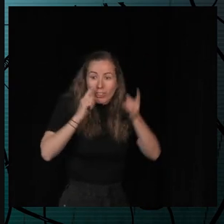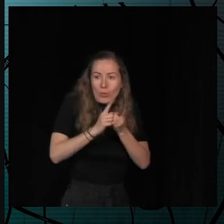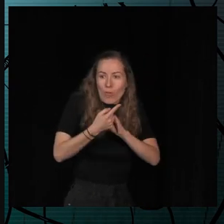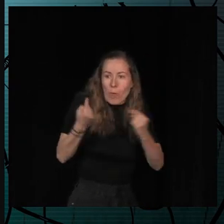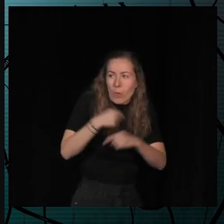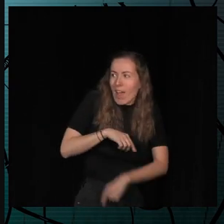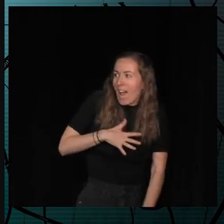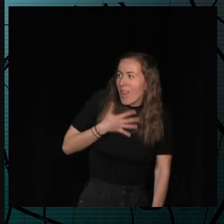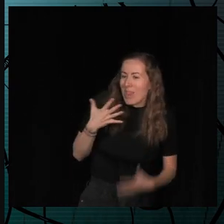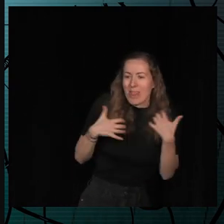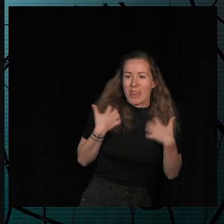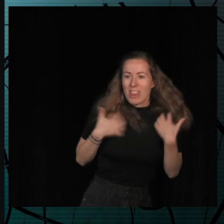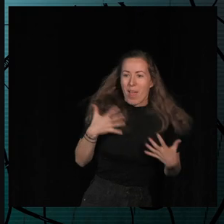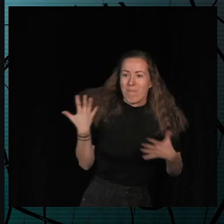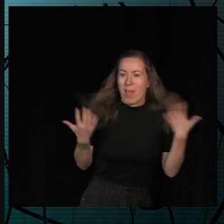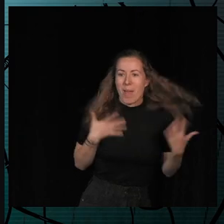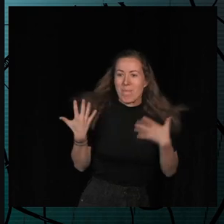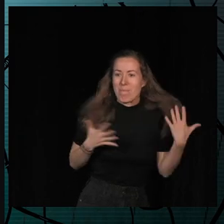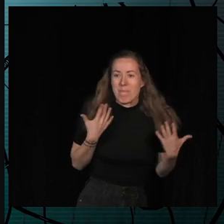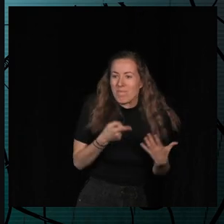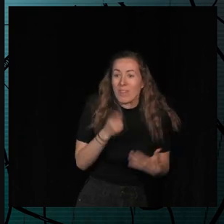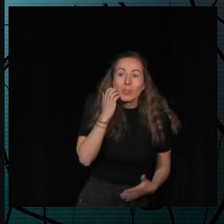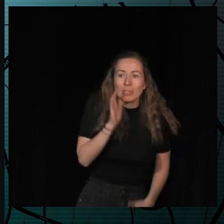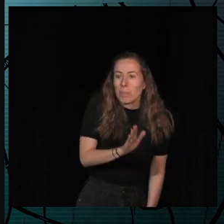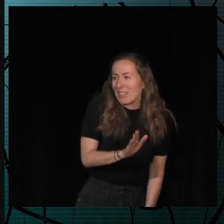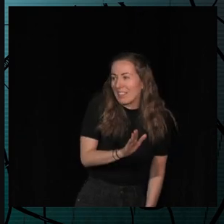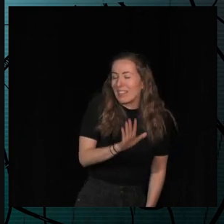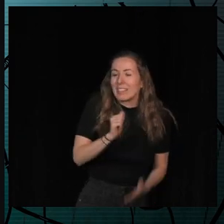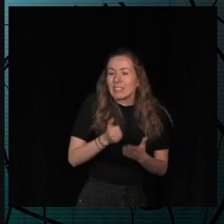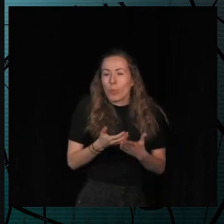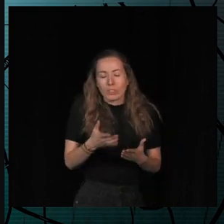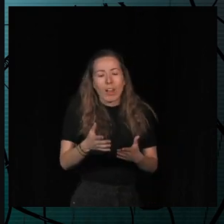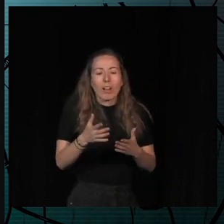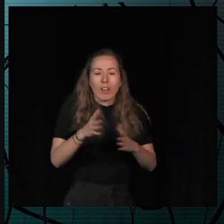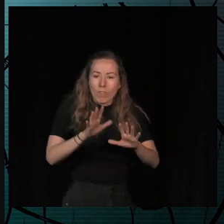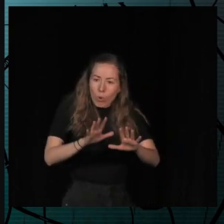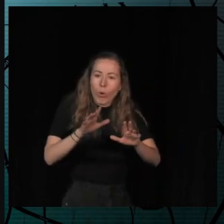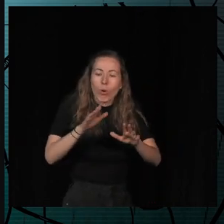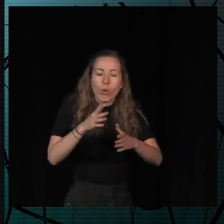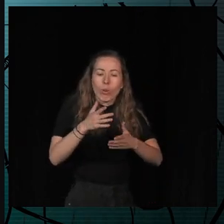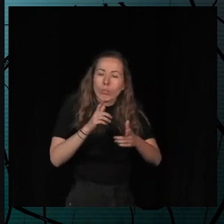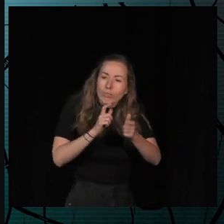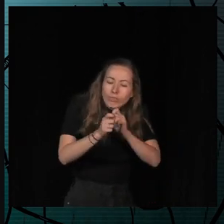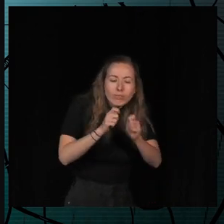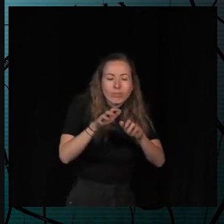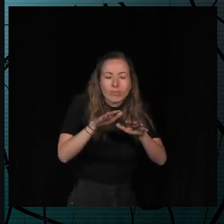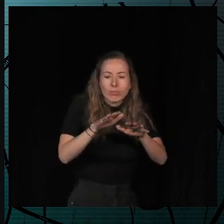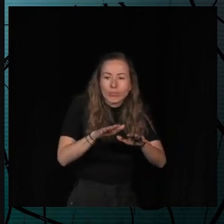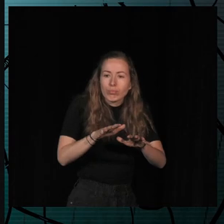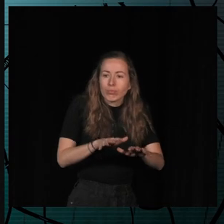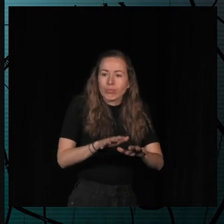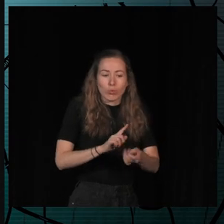transgression donc il est excitant donc c'est vrai que à force d'apaiser le le discours bah on en fait un